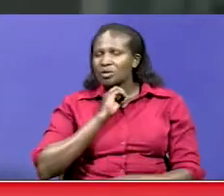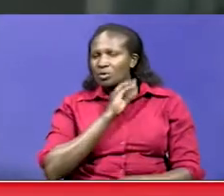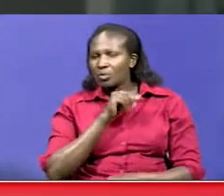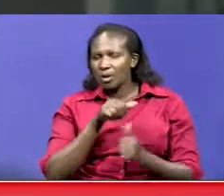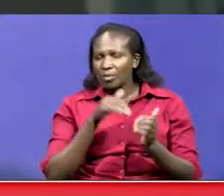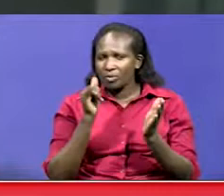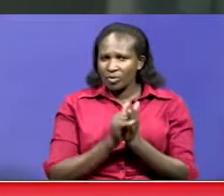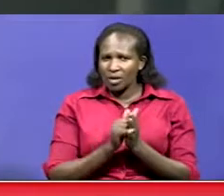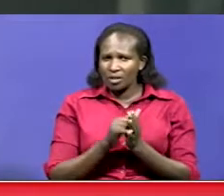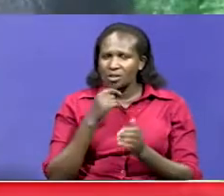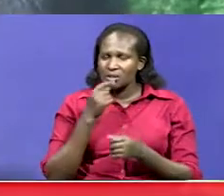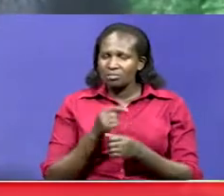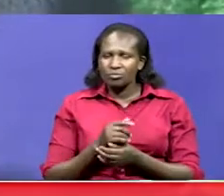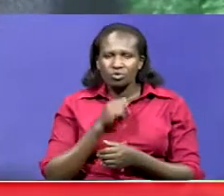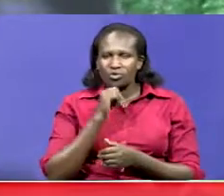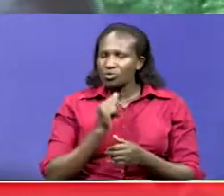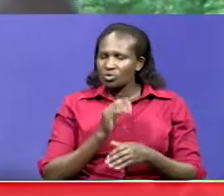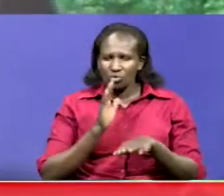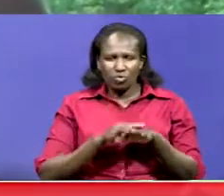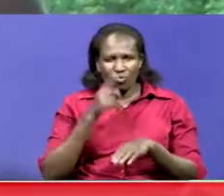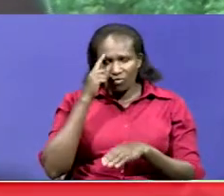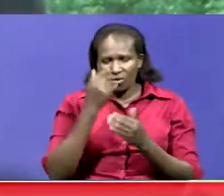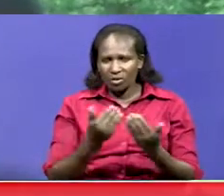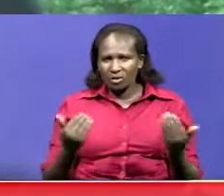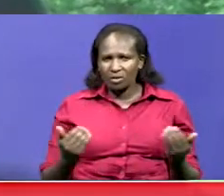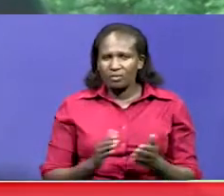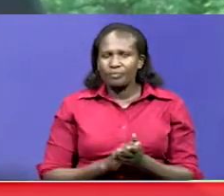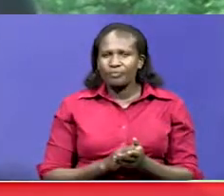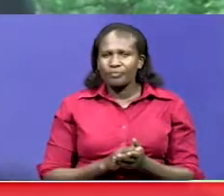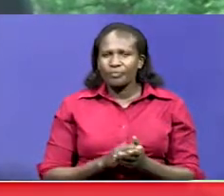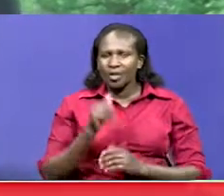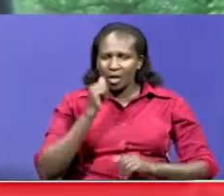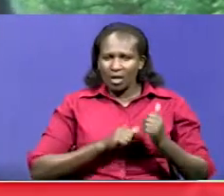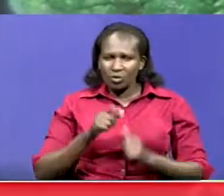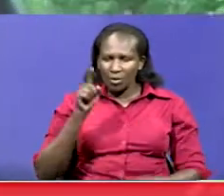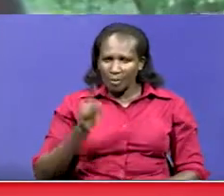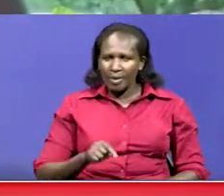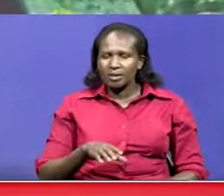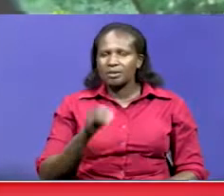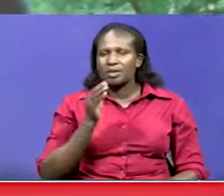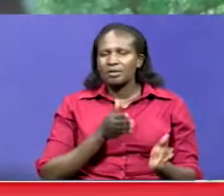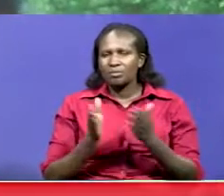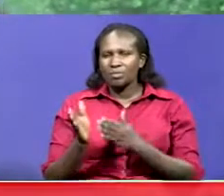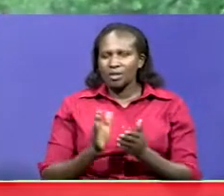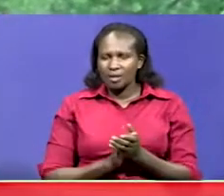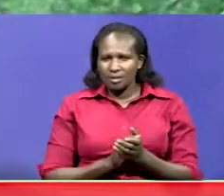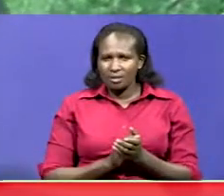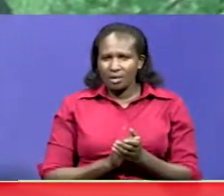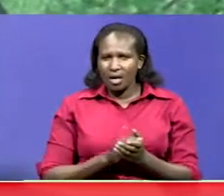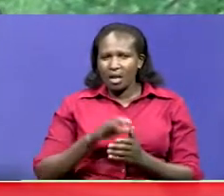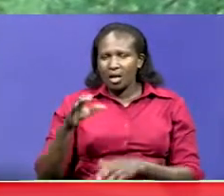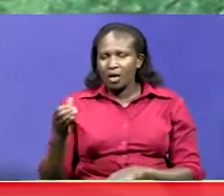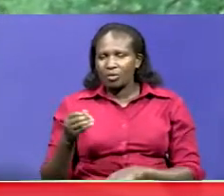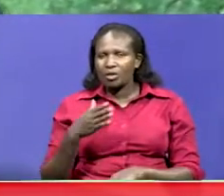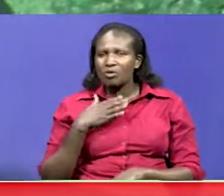na kuahidi haki kwa watoto hao. That this incident actually took place, and I will not still march on the recommendations of the committee, but I'll have to